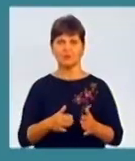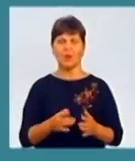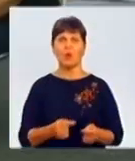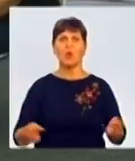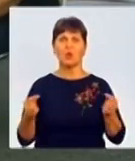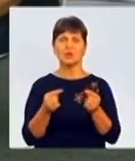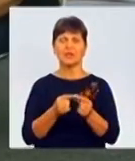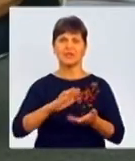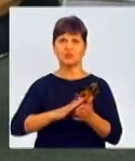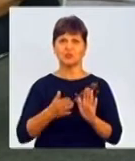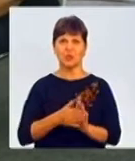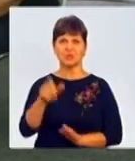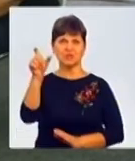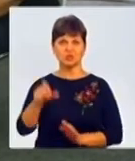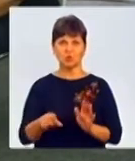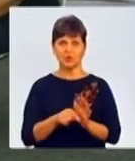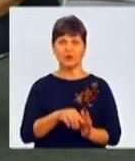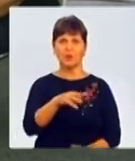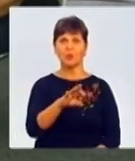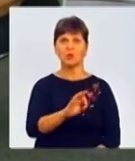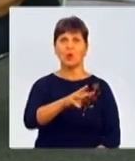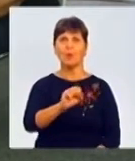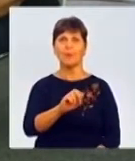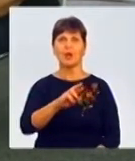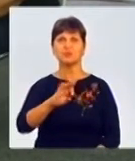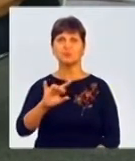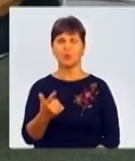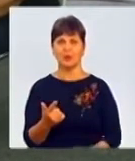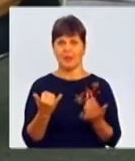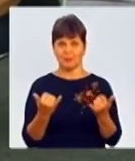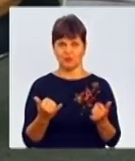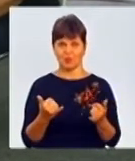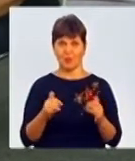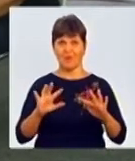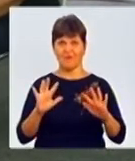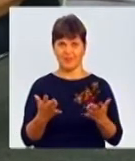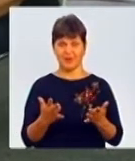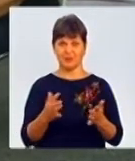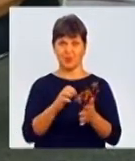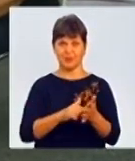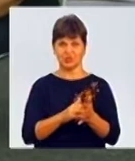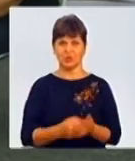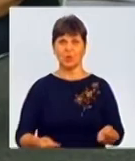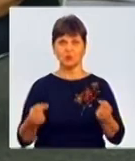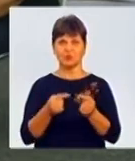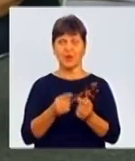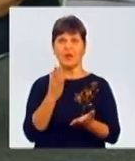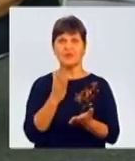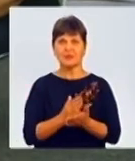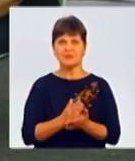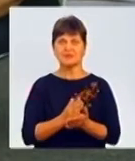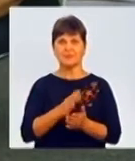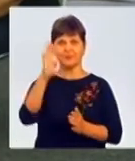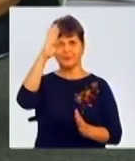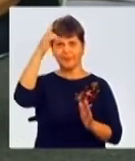Томашполі? Там по цьому випадку конкретно зараз причина встановлюється, тому що зараз ще працює водолазна група над пошуком тіла